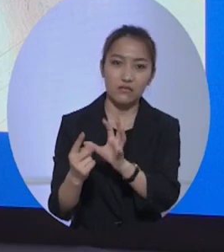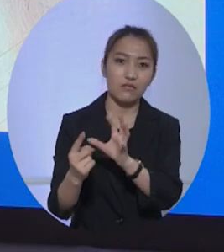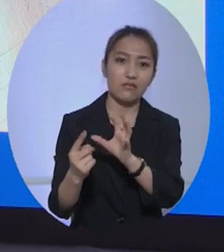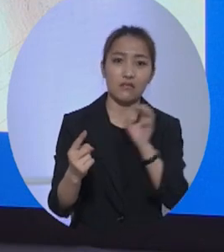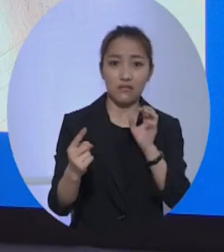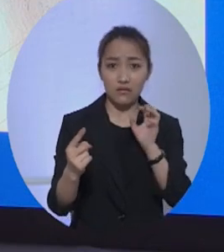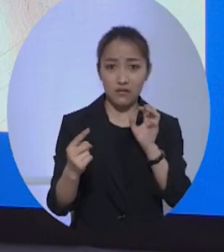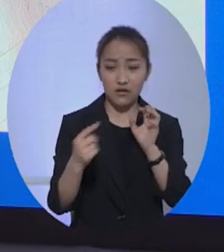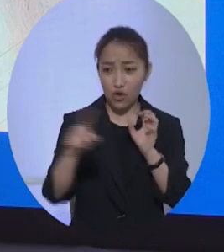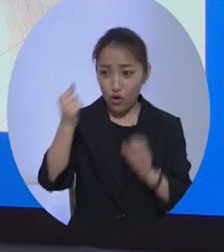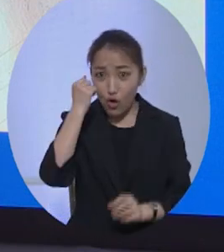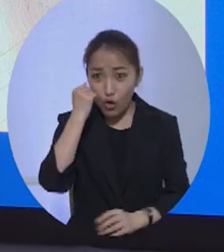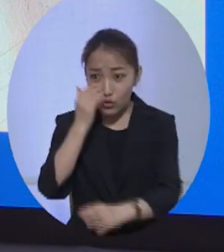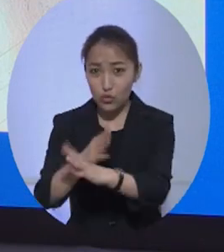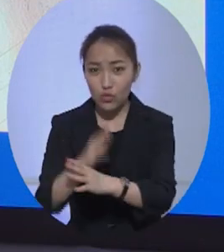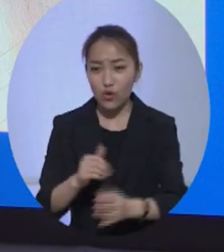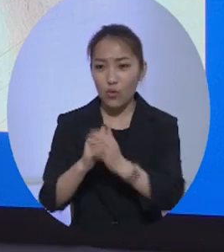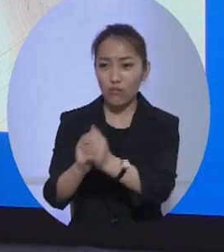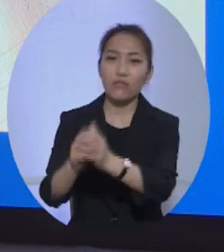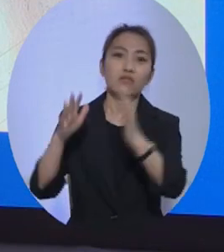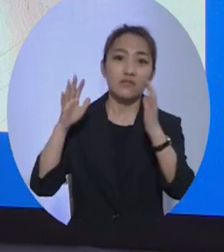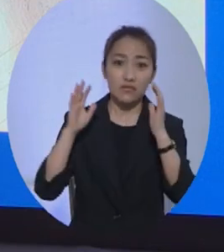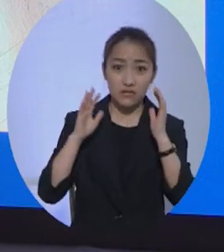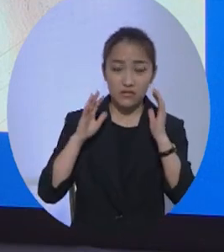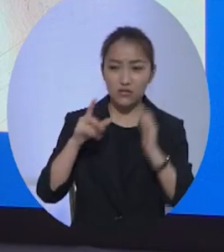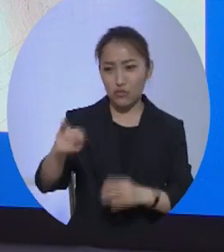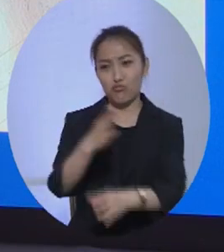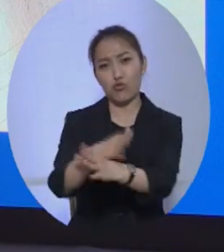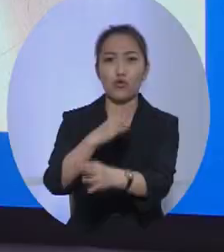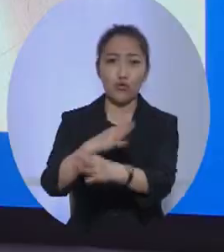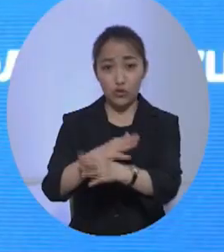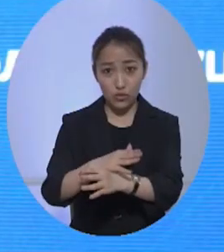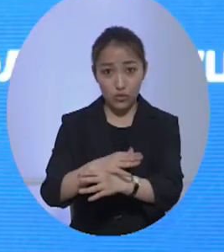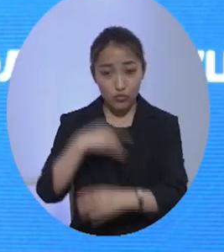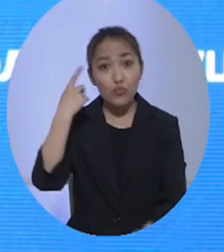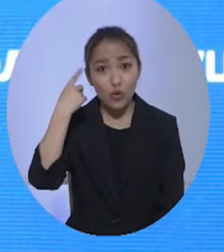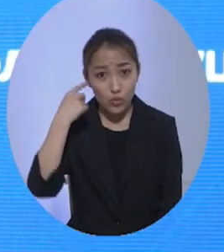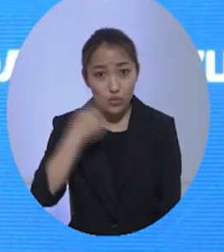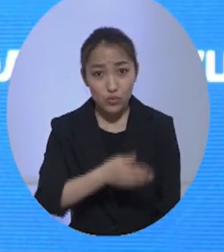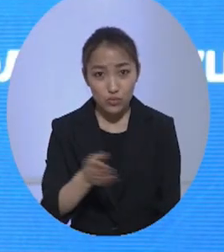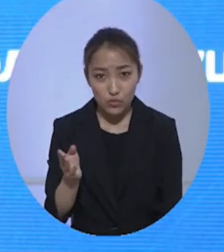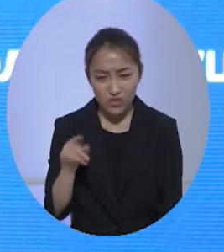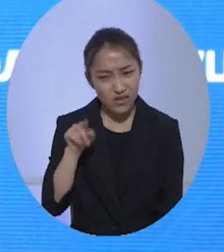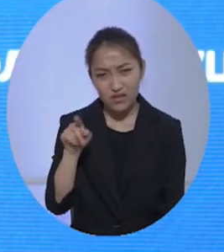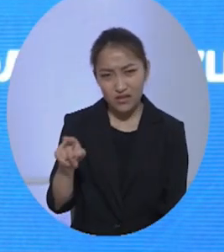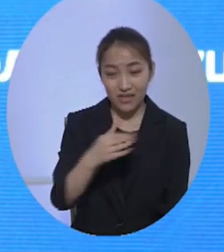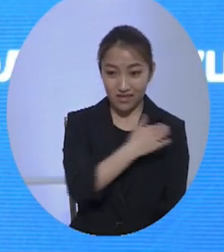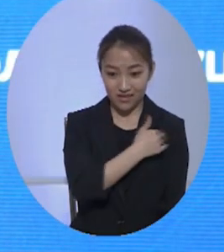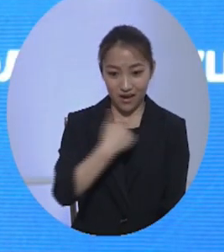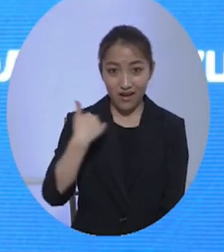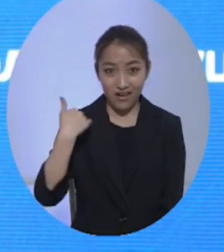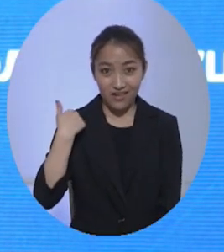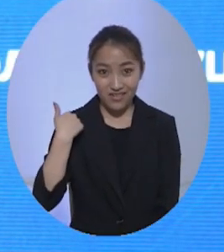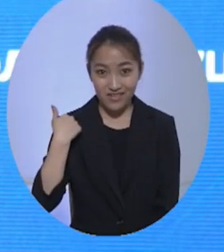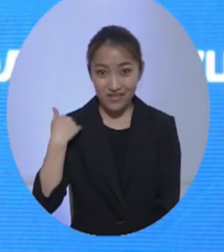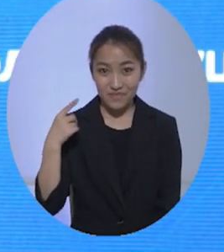хүндлэхээ өлчиж, хөгшрлөө гэхээр хүндлэхээ өлчин энэ хүн болохоо өлцсөн гэж боддөг юм уу? За өөрөөр хэлэх юм бол даргаийнхан албан